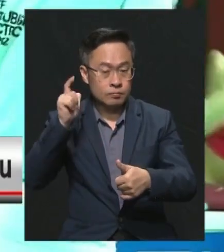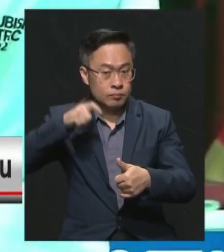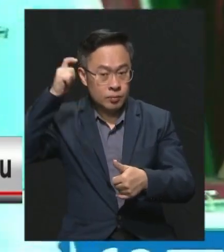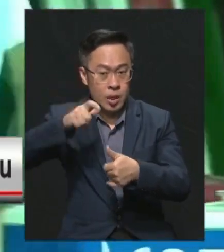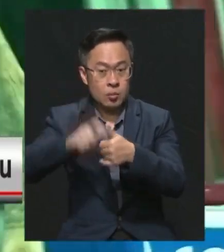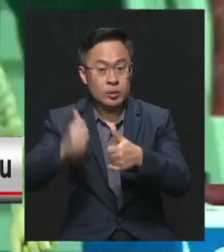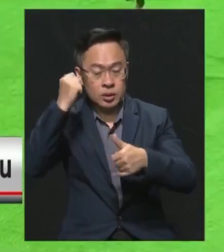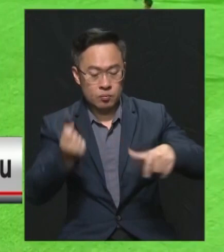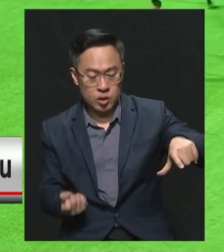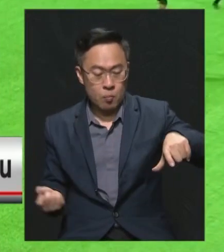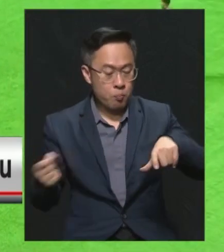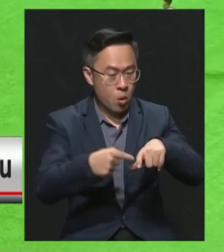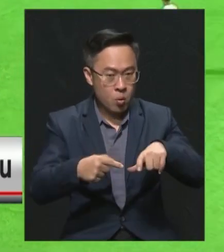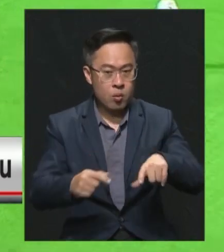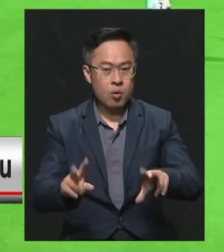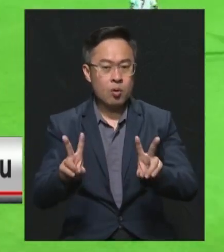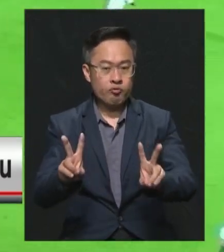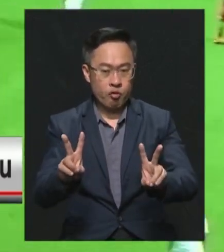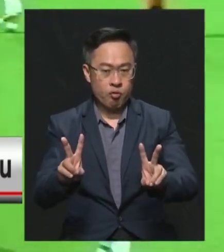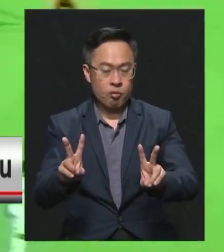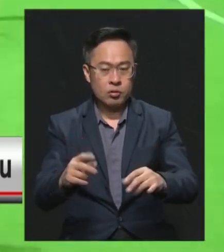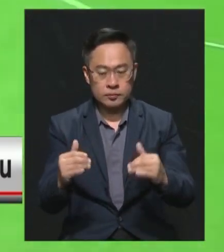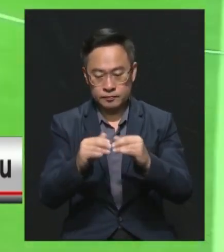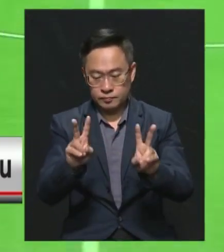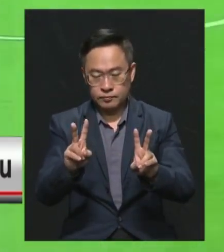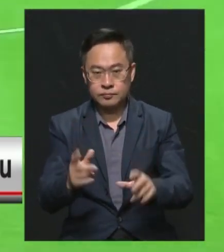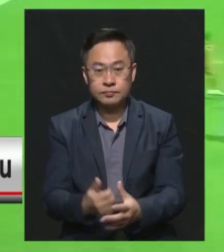สู่เกมอีกครั้งหนึ่งนะคะตีเสมอ2-2